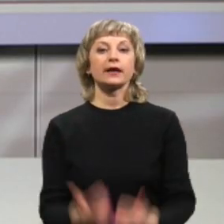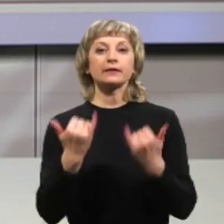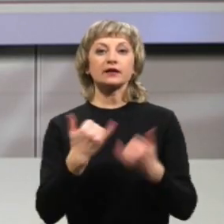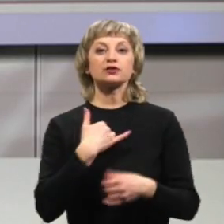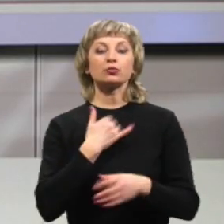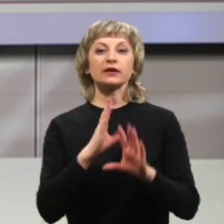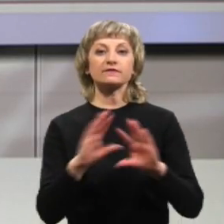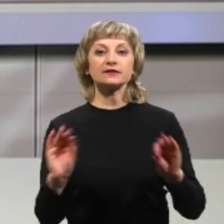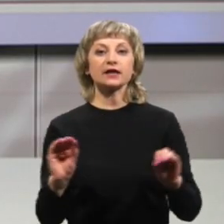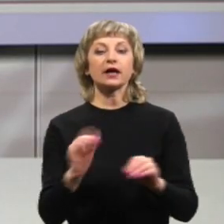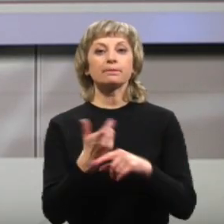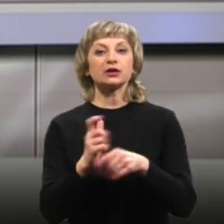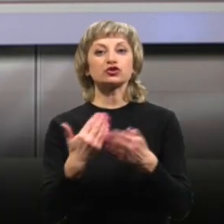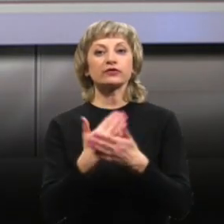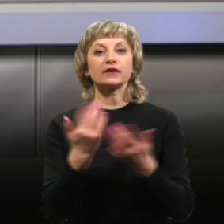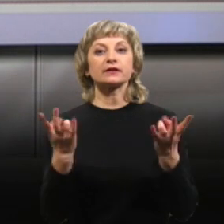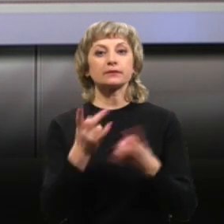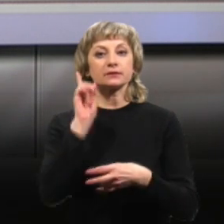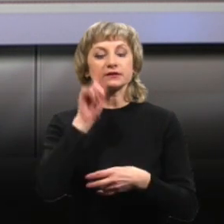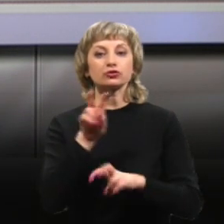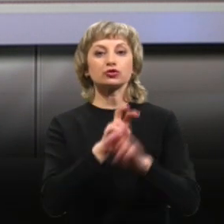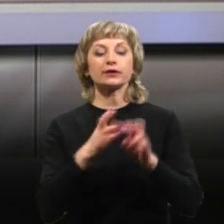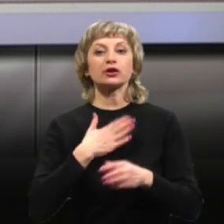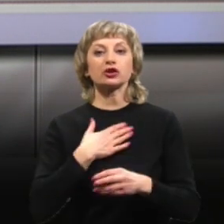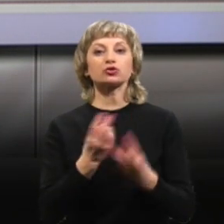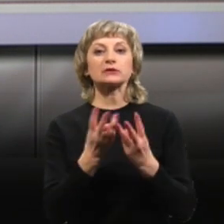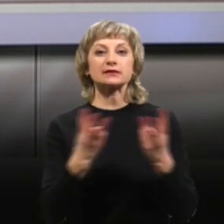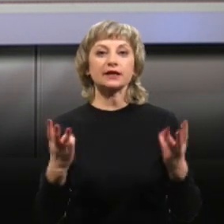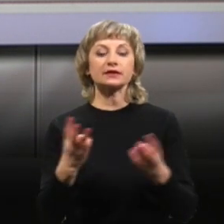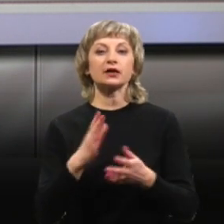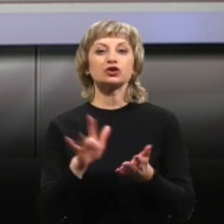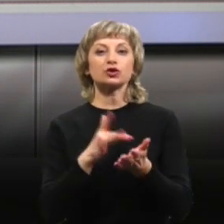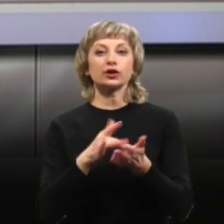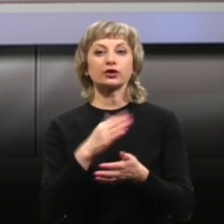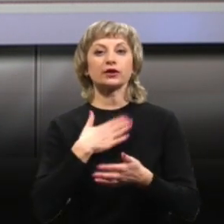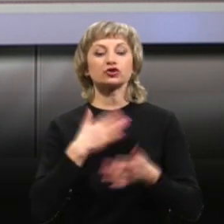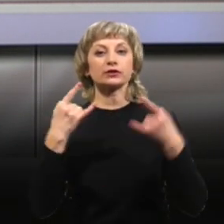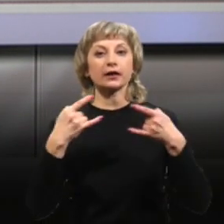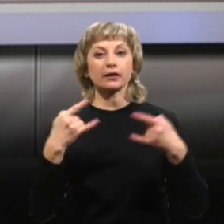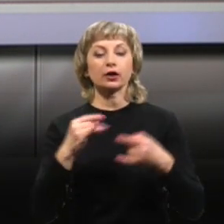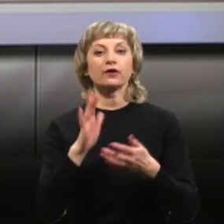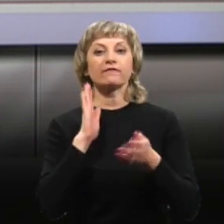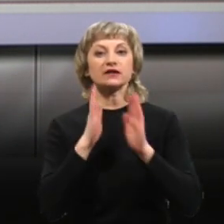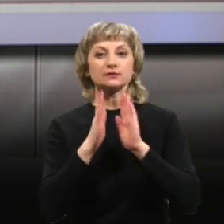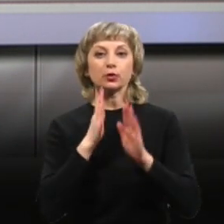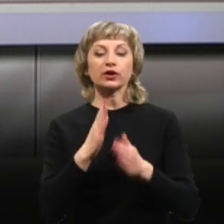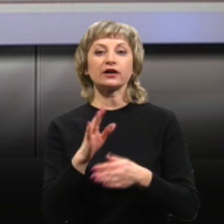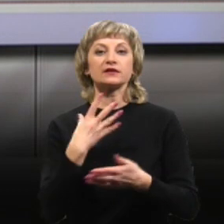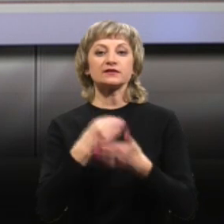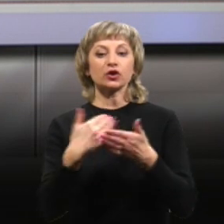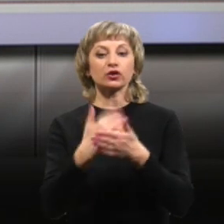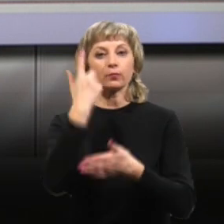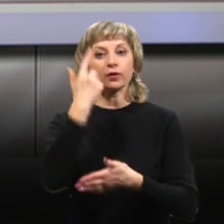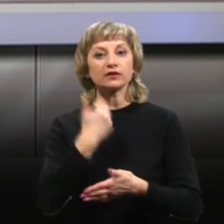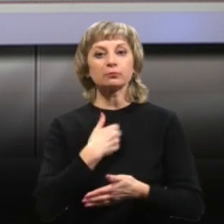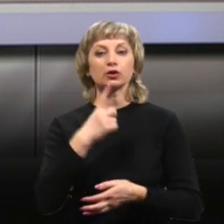Наразі у мене все. Більше новин, які варто знати, шукайте на нашому сайті та на сторінці нашого телеканалу у Фейсбуці. Свої ж новини